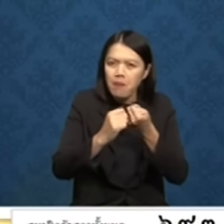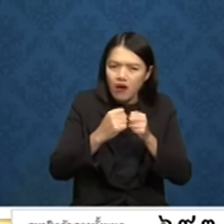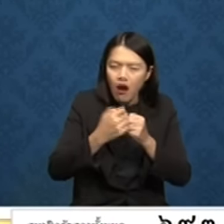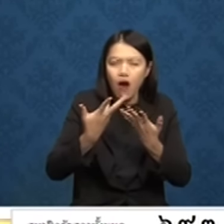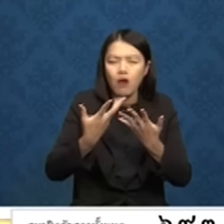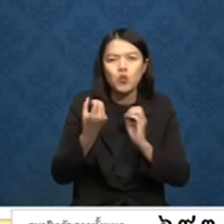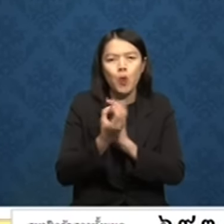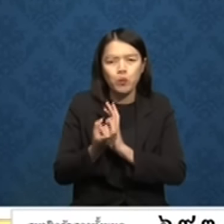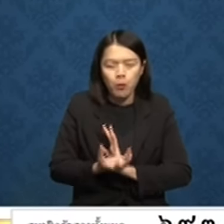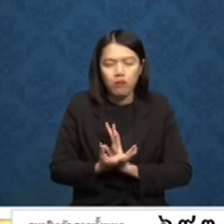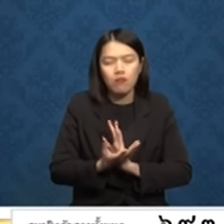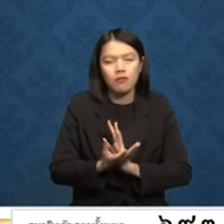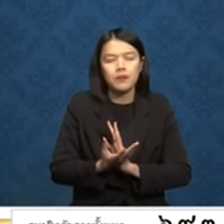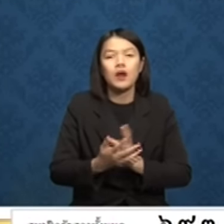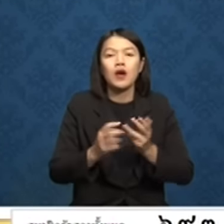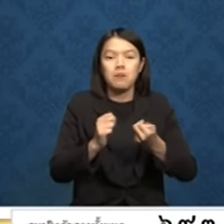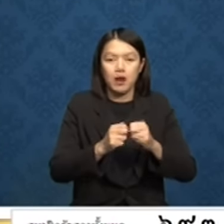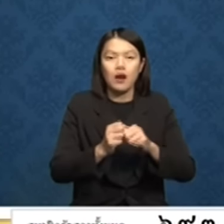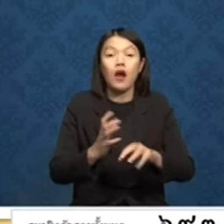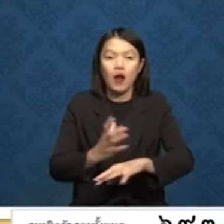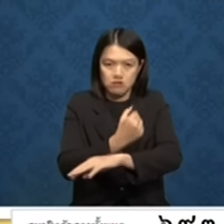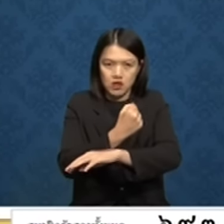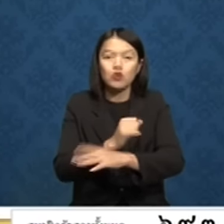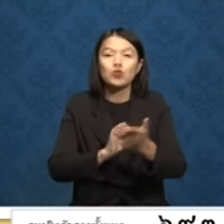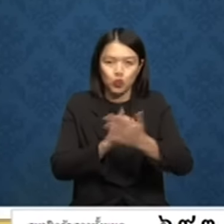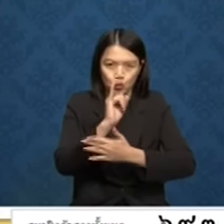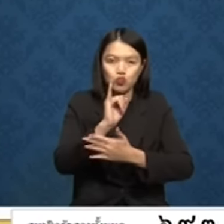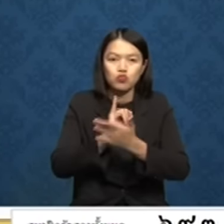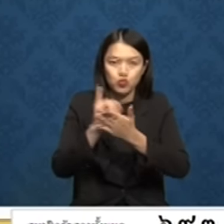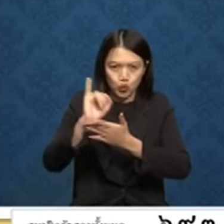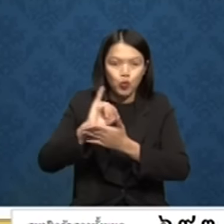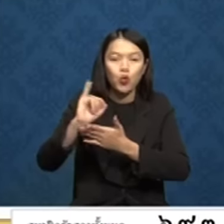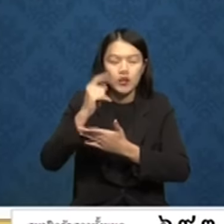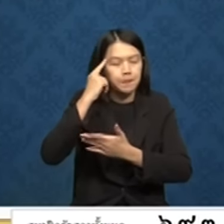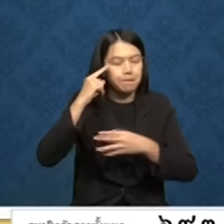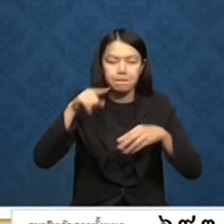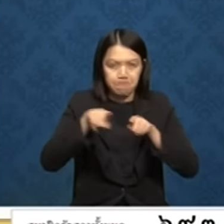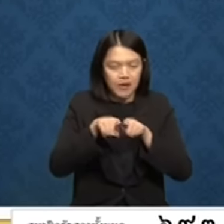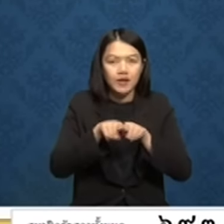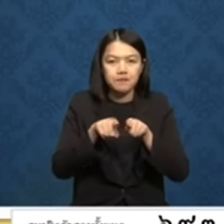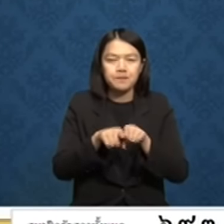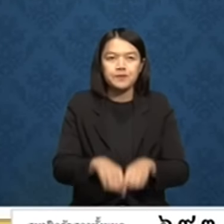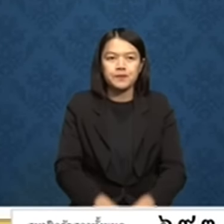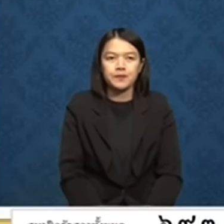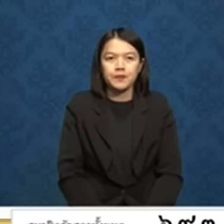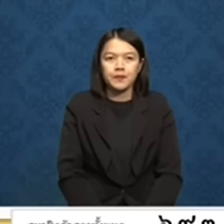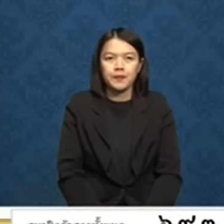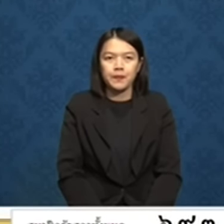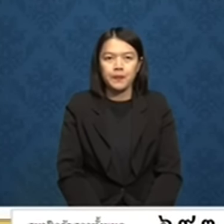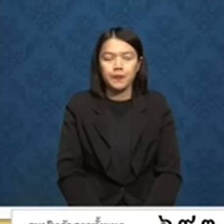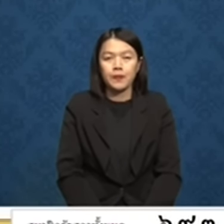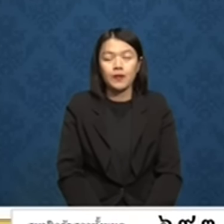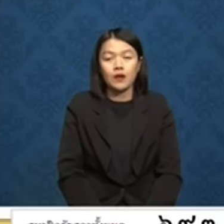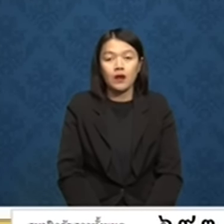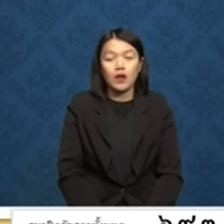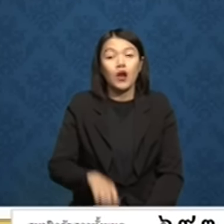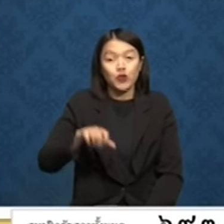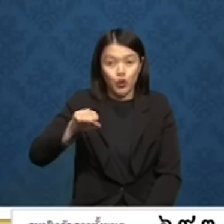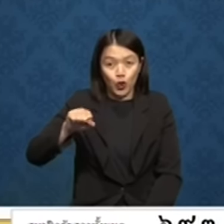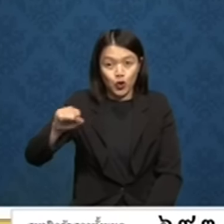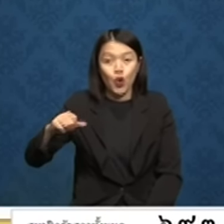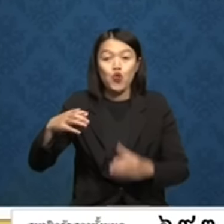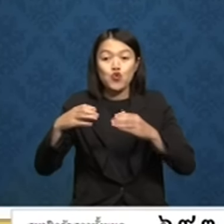แต่การตั้งหลักว่าคือปัญหาการเมืองถูกต้องแล้วครับอันนี้ผมเห็นด้วยและผมเชื่อว่าเพื่อนสมาชิกของพรรคก้าว